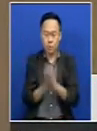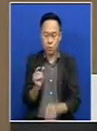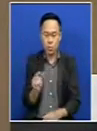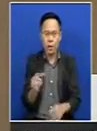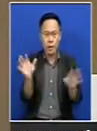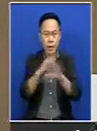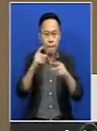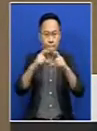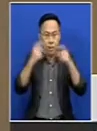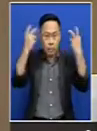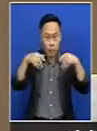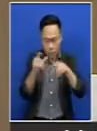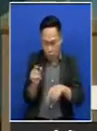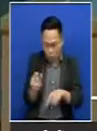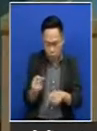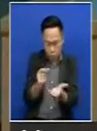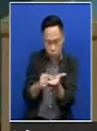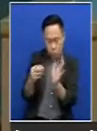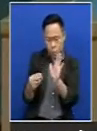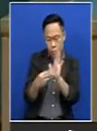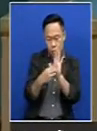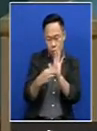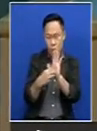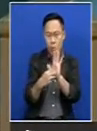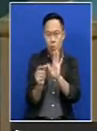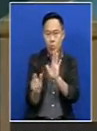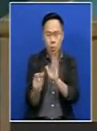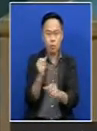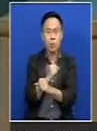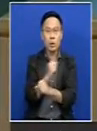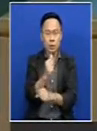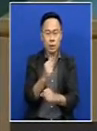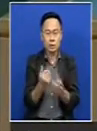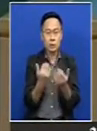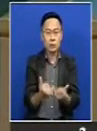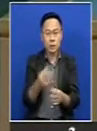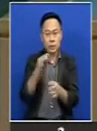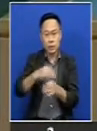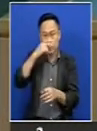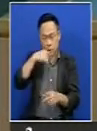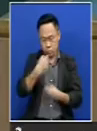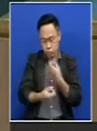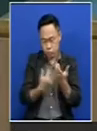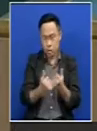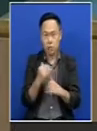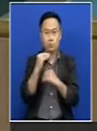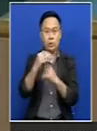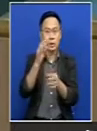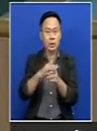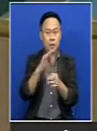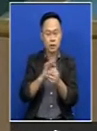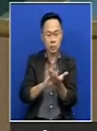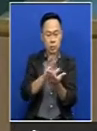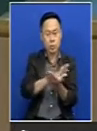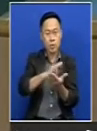แม่เหล็กเป็นชิปการ์ดทั้งหมดเพื่อเหตุผลทางด้านความปลอดภัยเป็นหลักค่ะทางธนาคารแห่งประเทศไทยแถลงวันนี้นะคะกำหนดให้ธนาคารพา